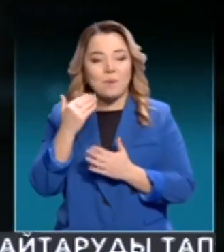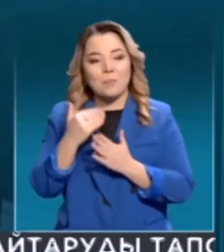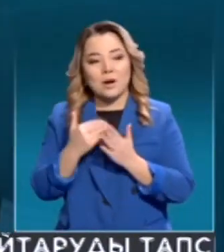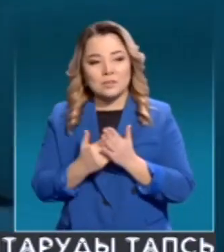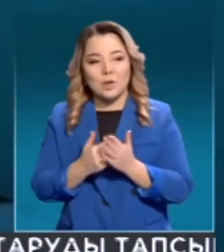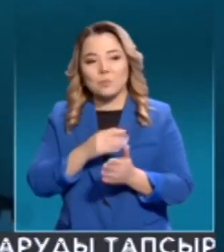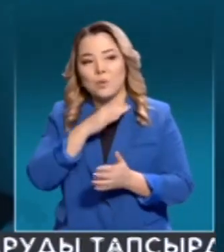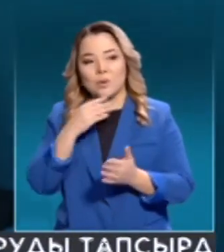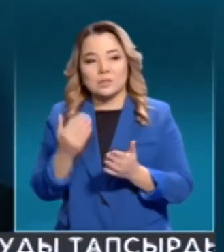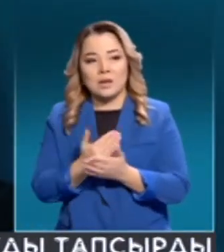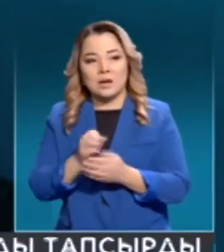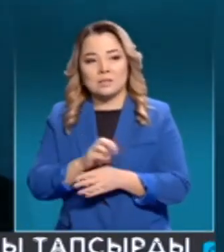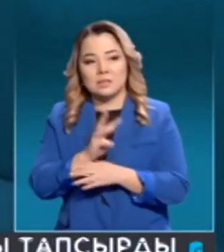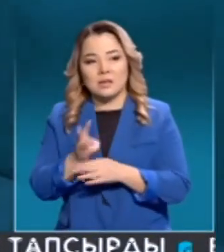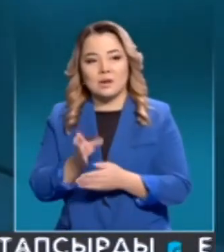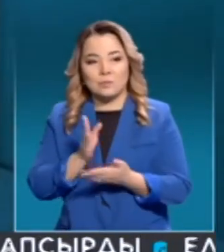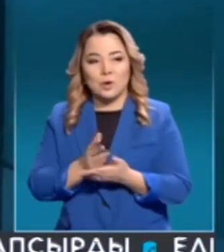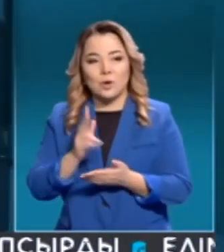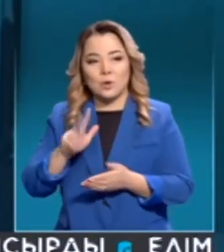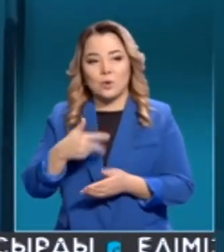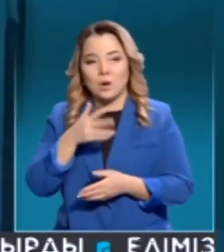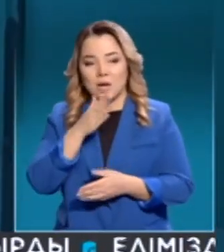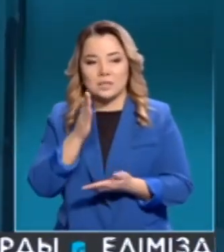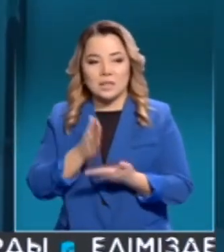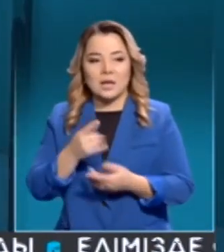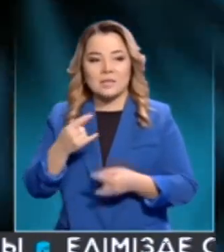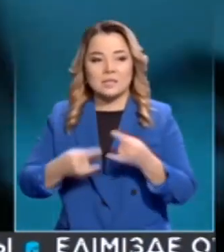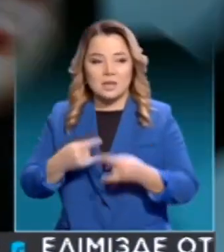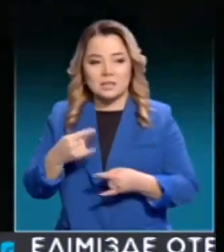туралы мол мәлімет қамтылған. 3 сағаттық тікелей эфир